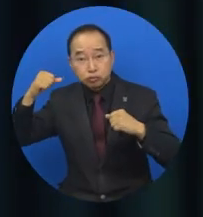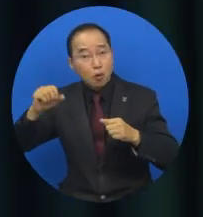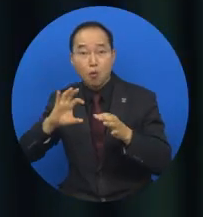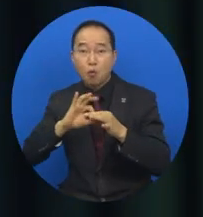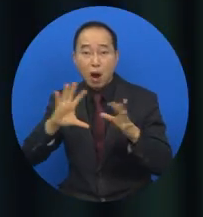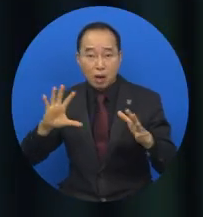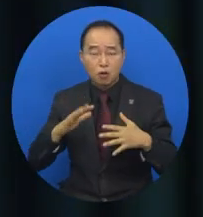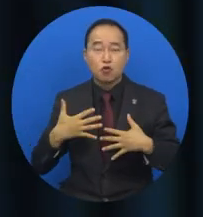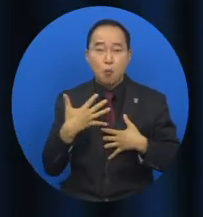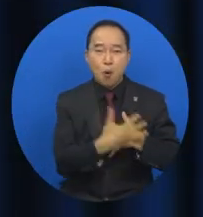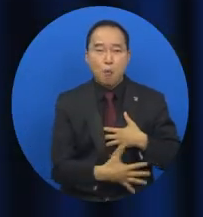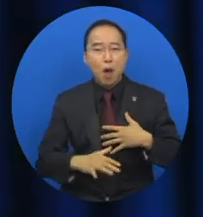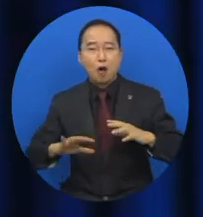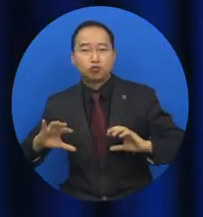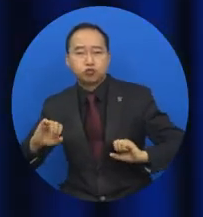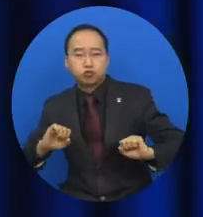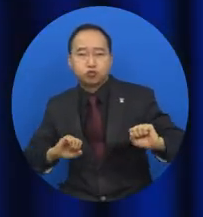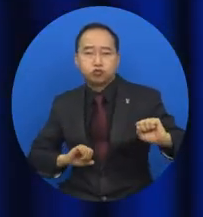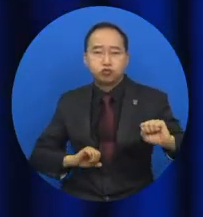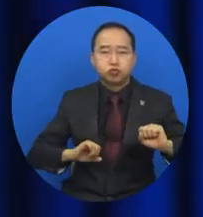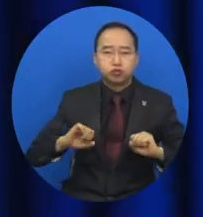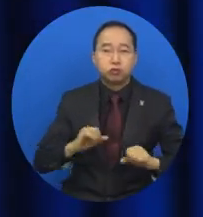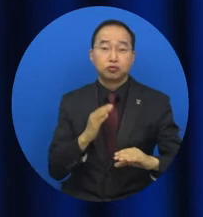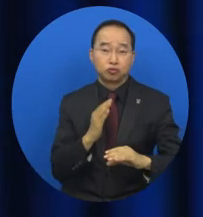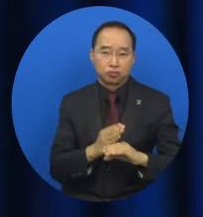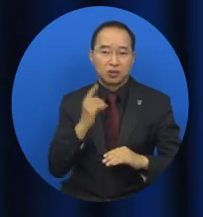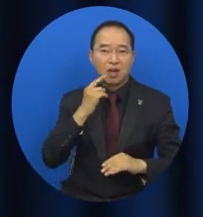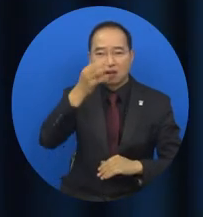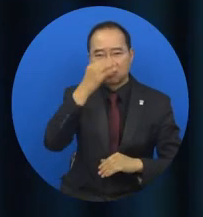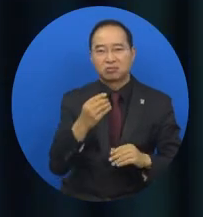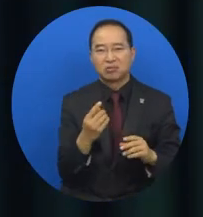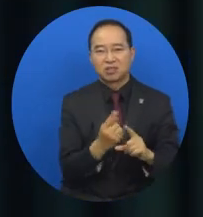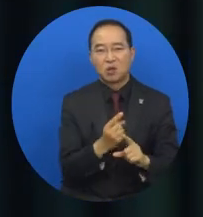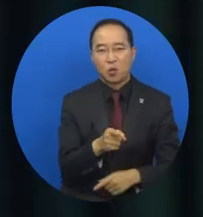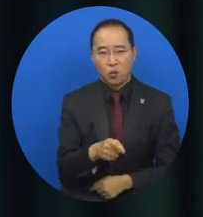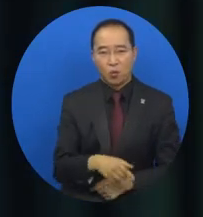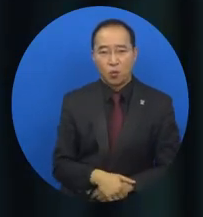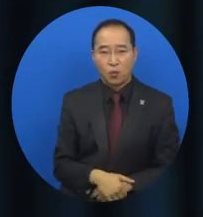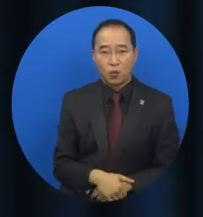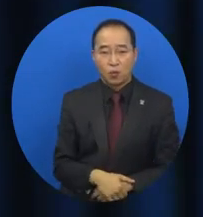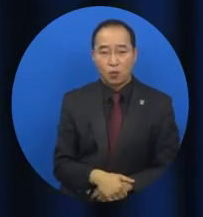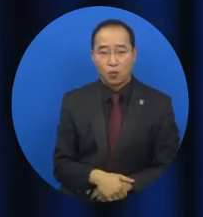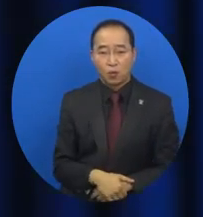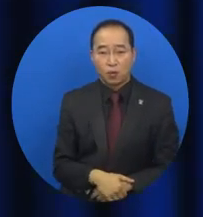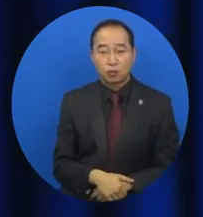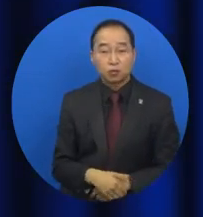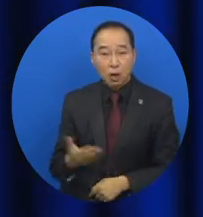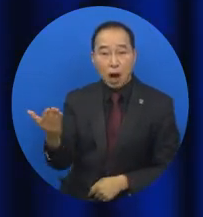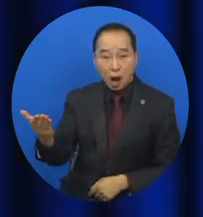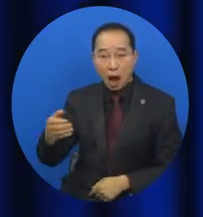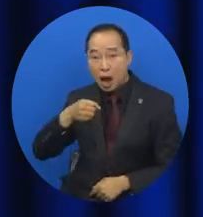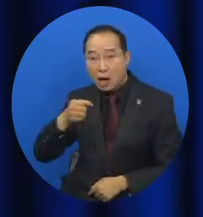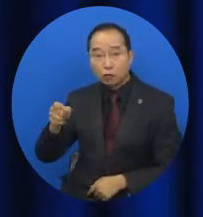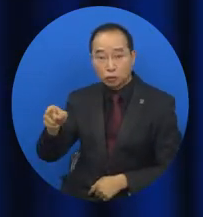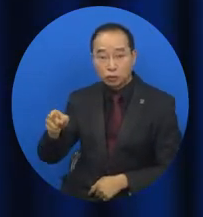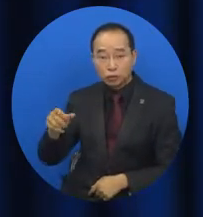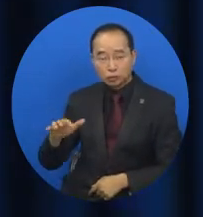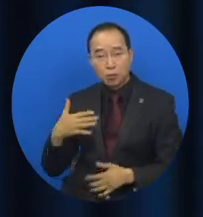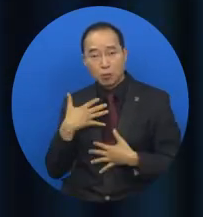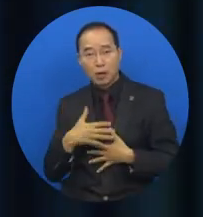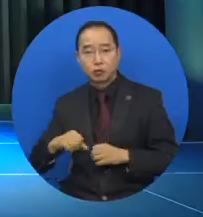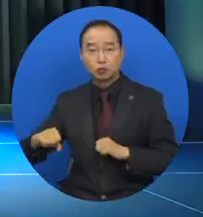처음에도 말씀드린 바와 마찬가지로 이거는 무용치료가 아니라 움직임 중심 표현예술치료죠. 그래서